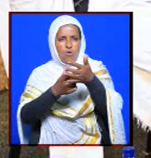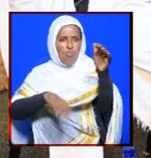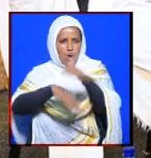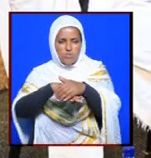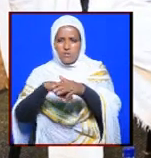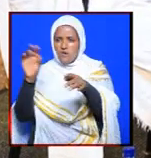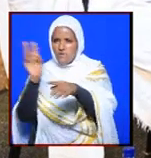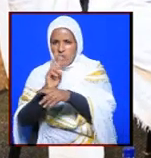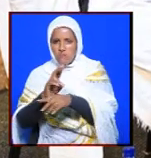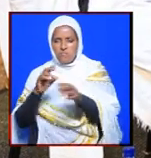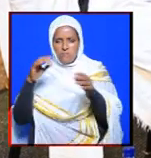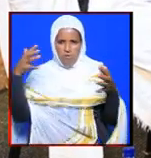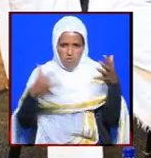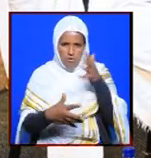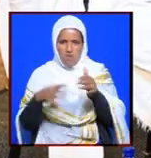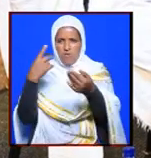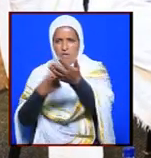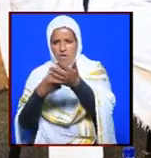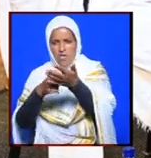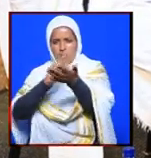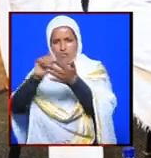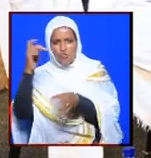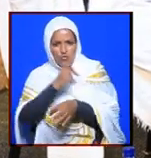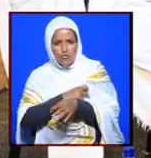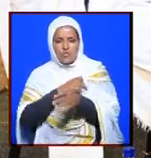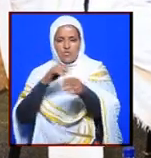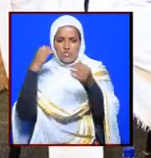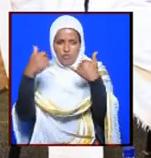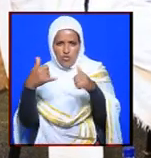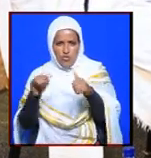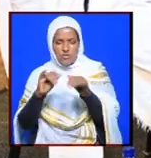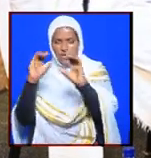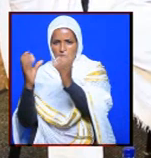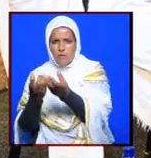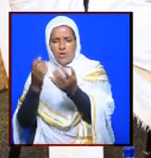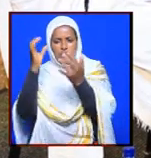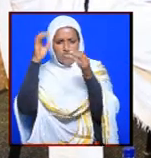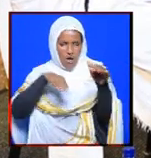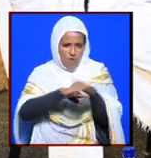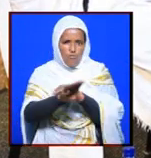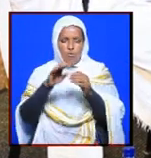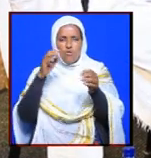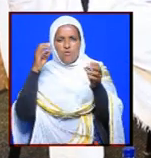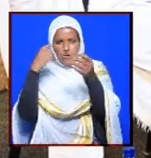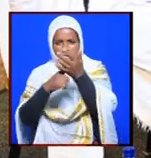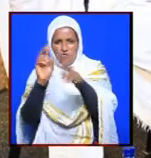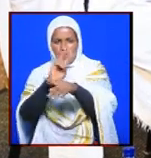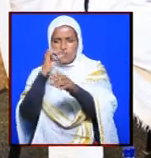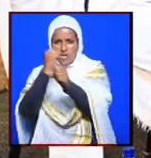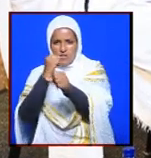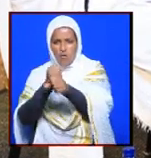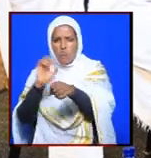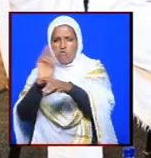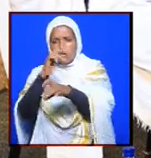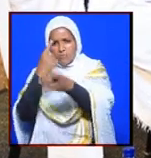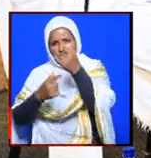ስለሆነ ኳስ ተጫዋች፣ ስለሆነ ፊልም አክተር፣ ስለ ሳምንታዊ ደመወዙ፣ ስለሚጫወትበት ክለብ፣ ስላገባው ጎል ወይም ፊልም አክተሩ